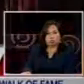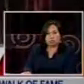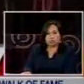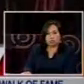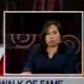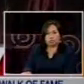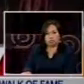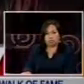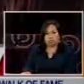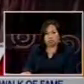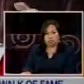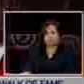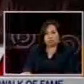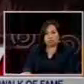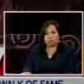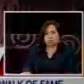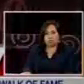Honor is... Sir President,